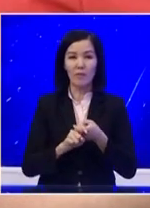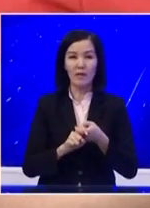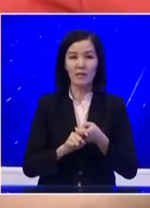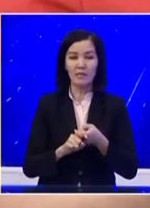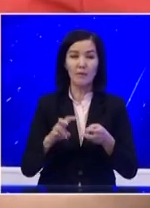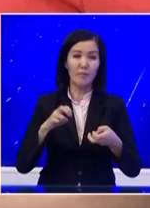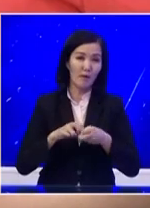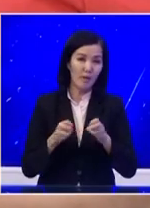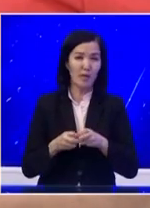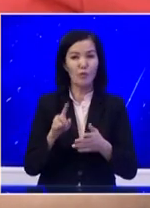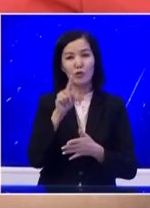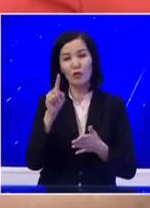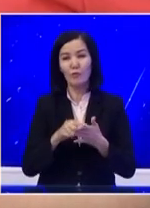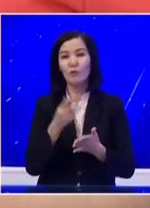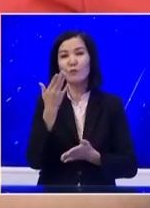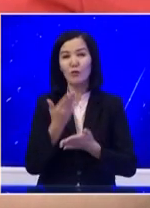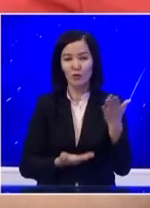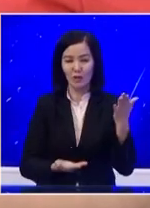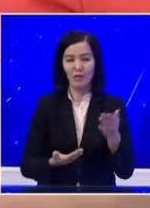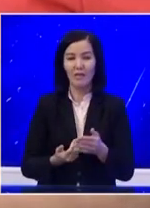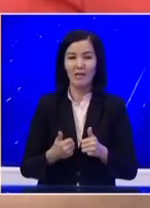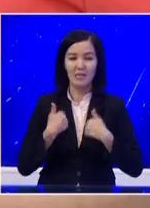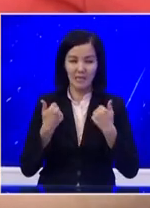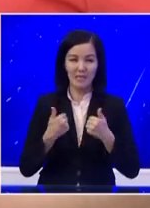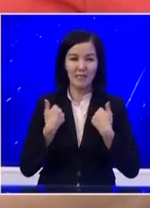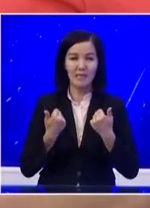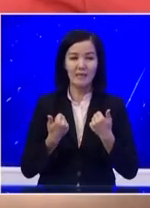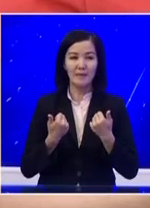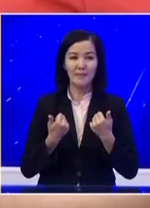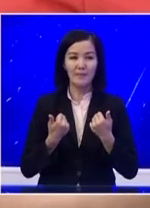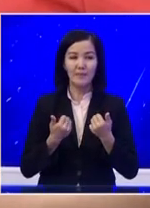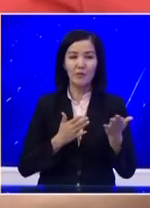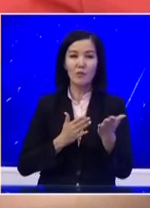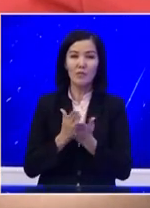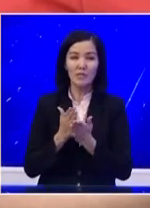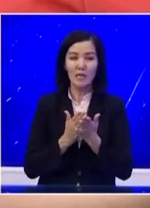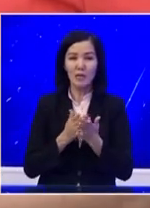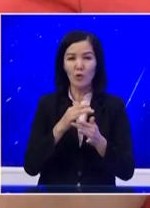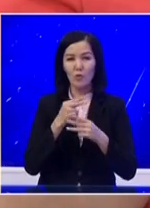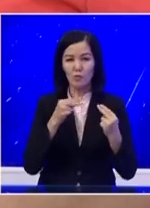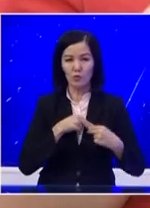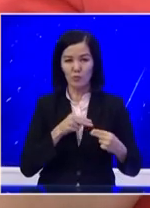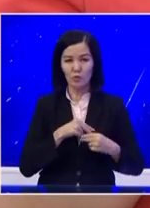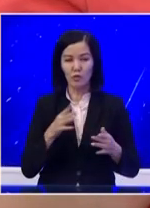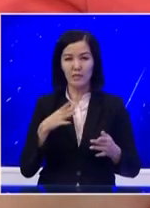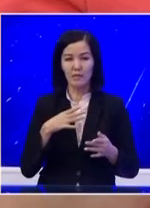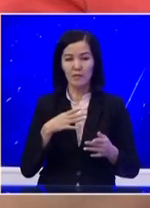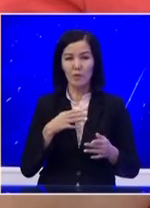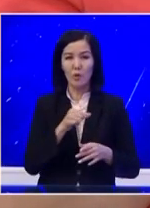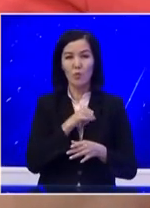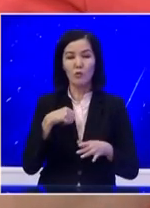бір мәселе болса, бәрі маған кеп кеңес сұрауға тырысады. Өйткені осы салада көп жұмыс дегеннен кейін өзің де дәрігер